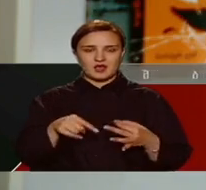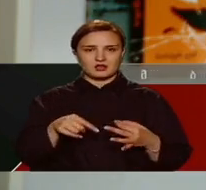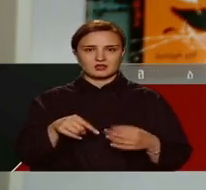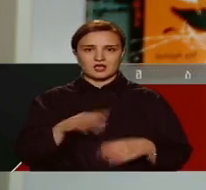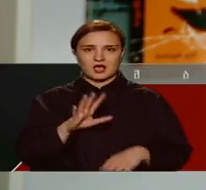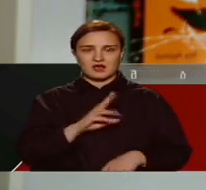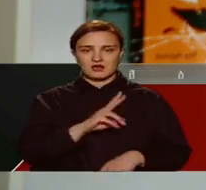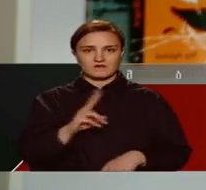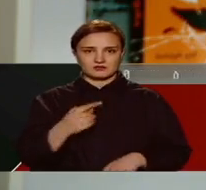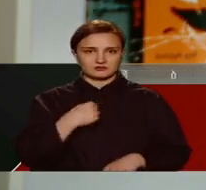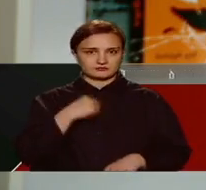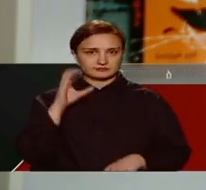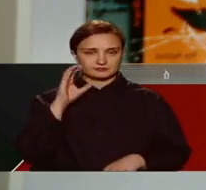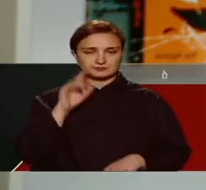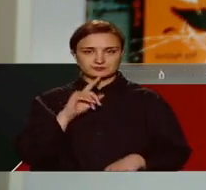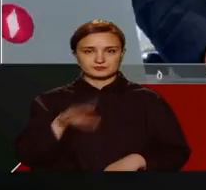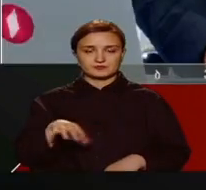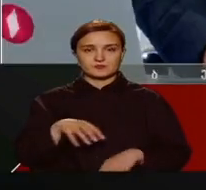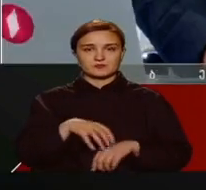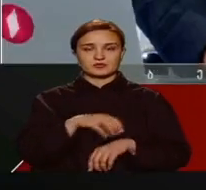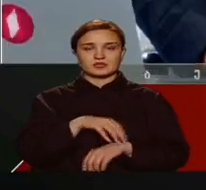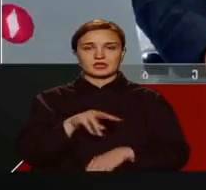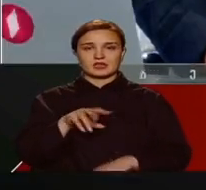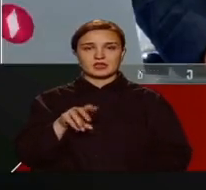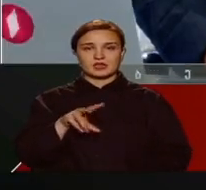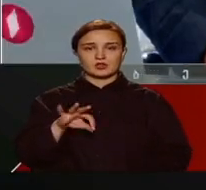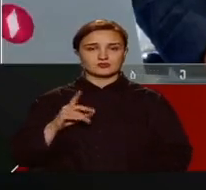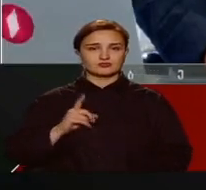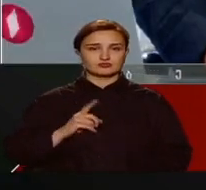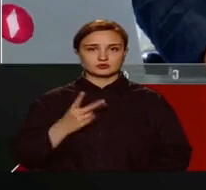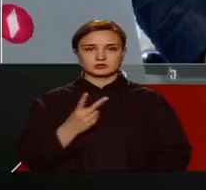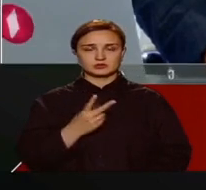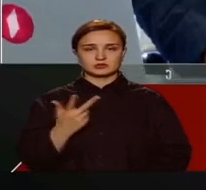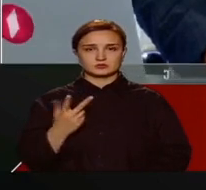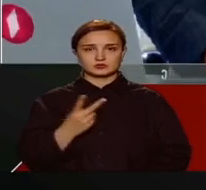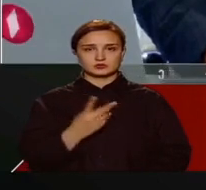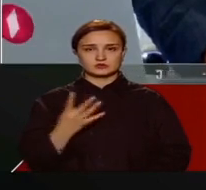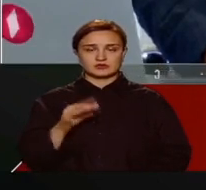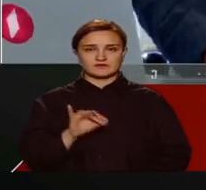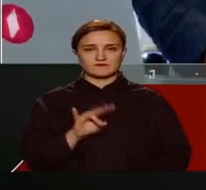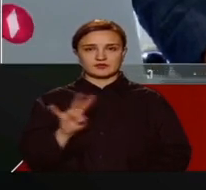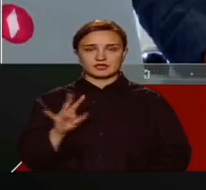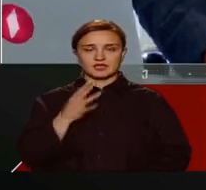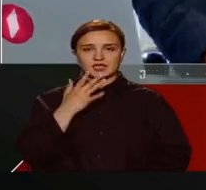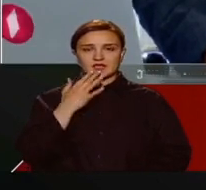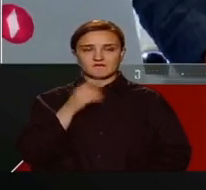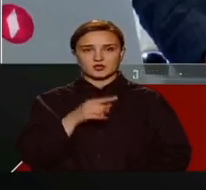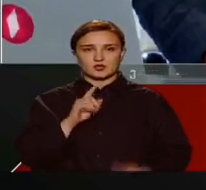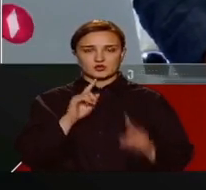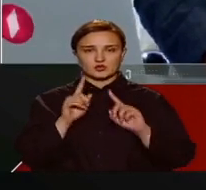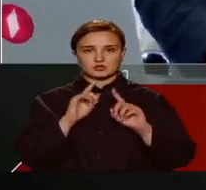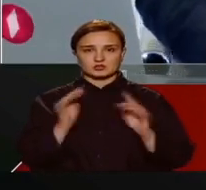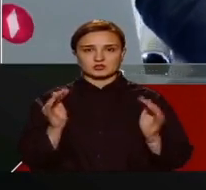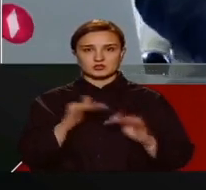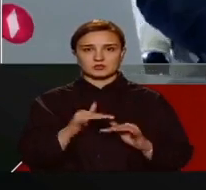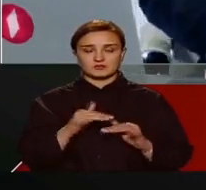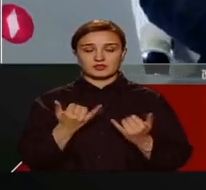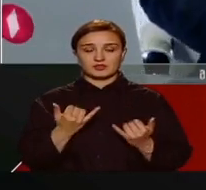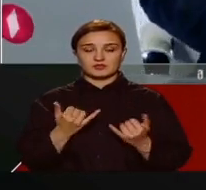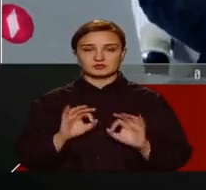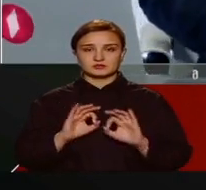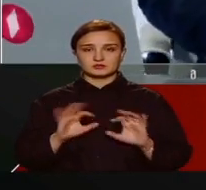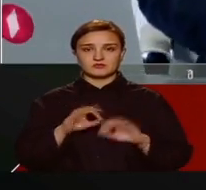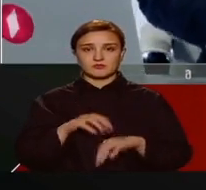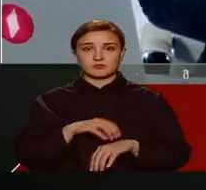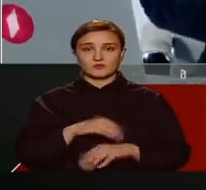არ დაგვიჯერებს. Პარტია ლელოში ელოდებიან 23 და 24 ივნისის ევრო სამიტს. პარტიაში დღეს